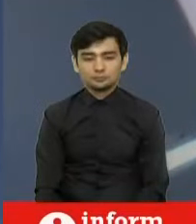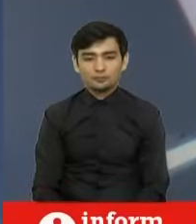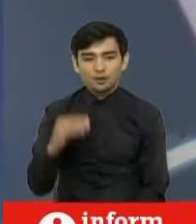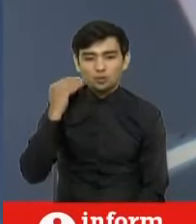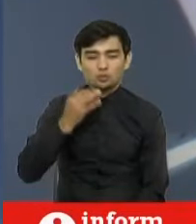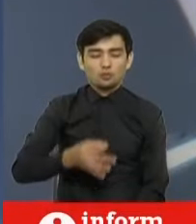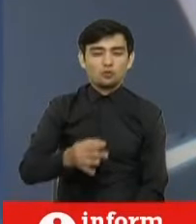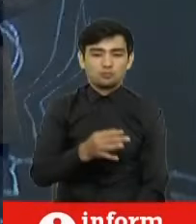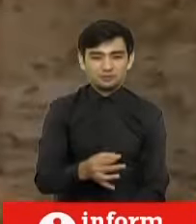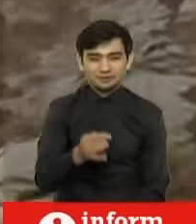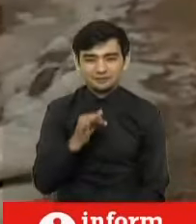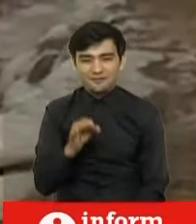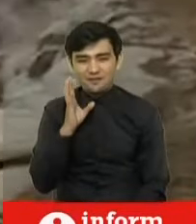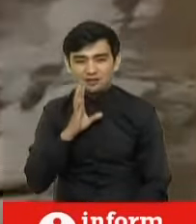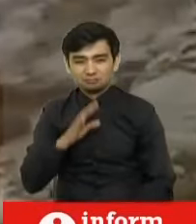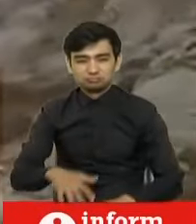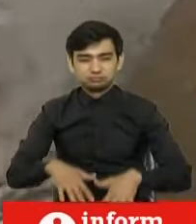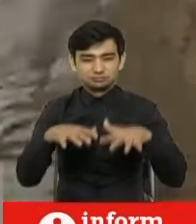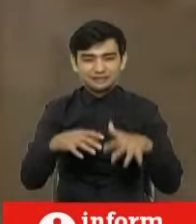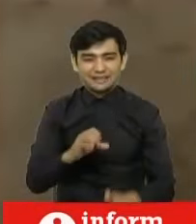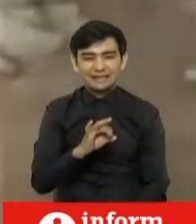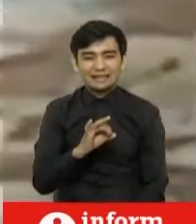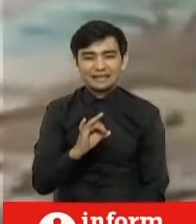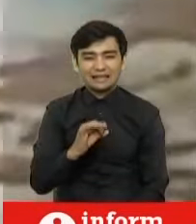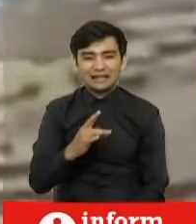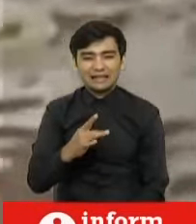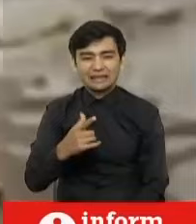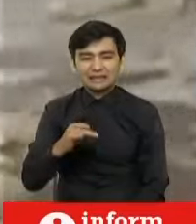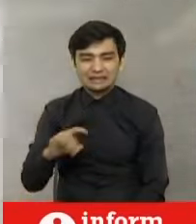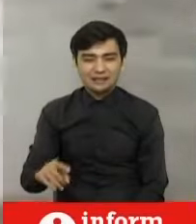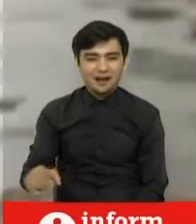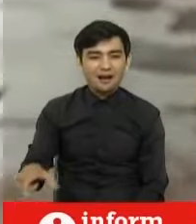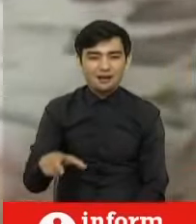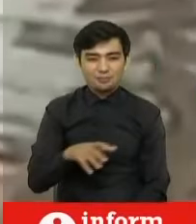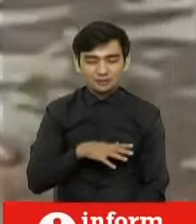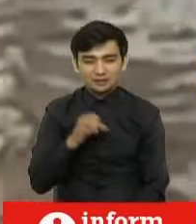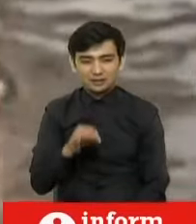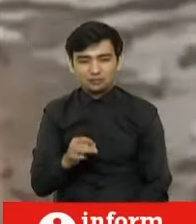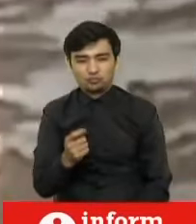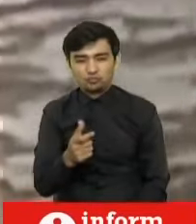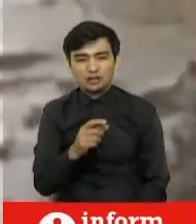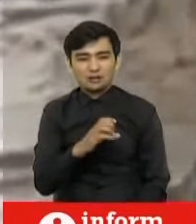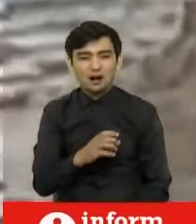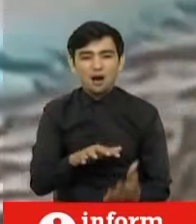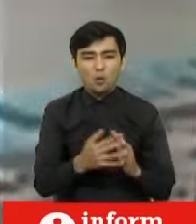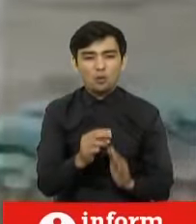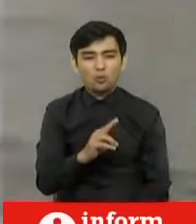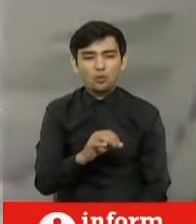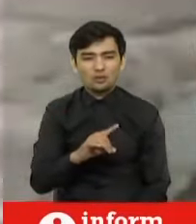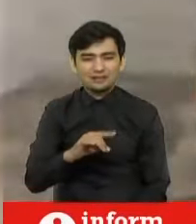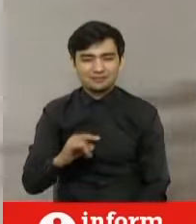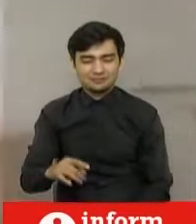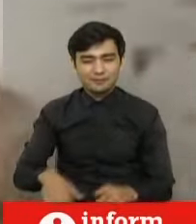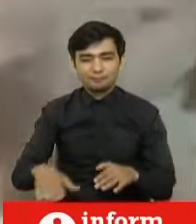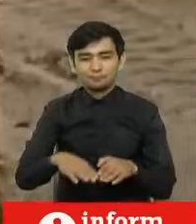В Актюбинской области из-за поднятия уровня реки Иргиз и сильного ветра едва не затопило село Куйлыс. Около 400 жителей